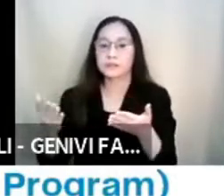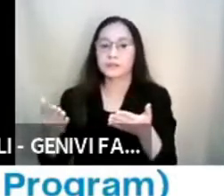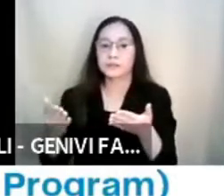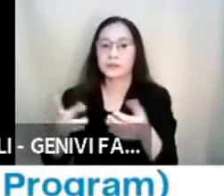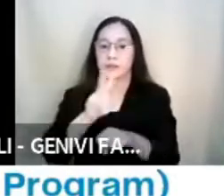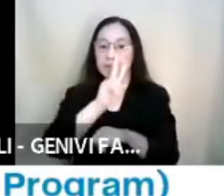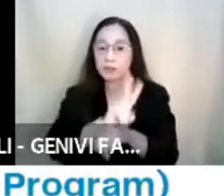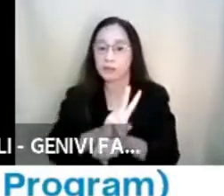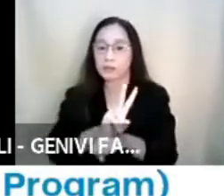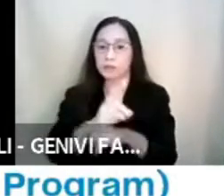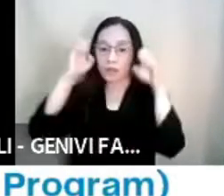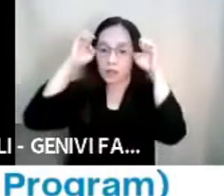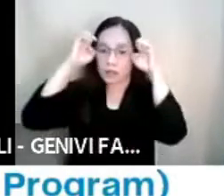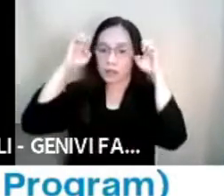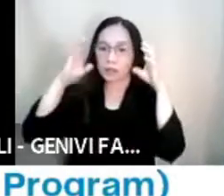vocational education